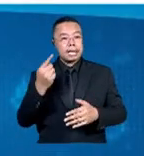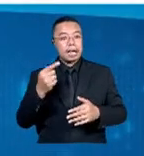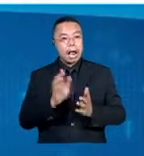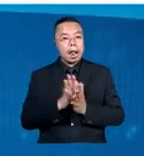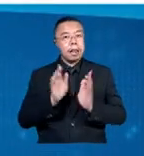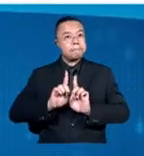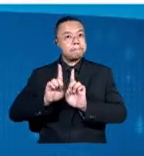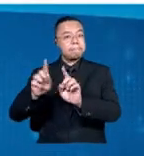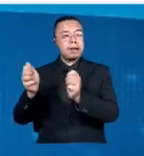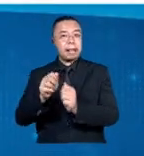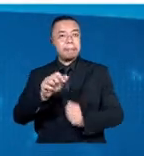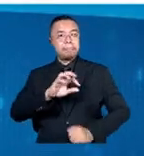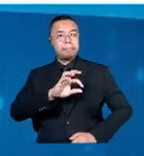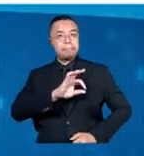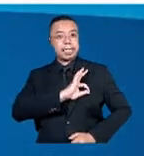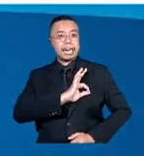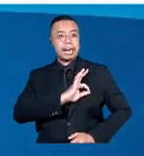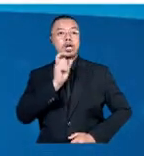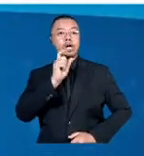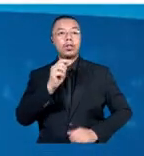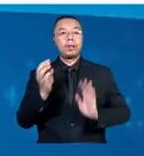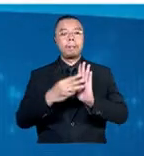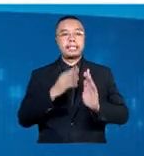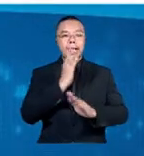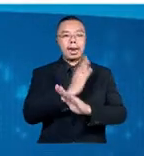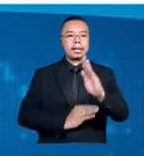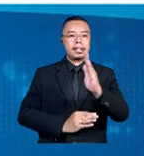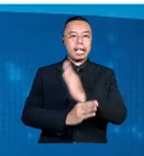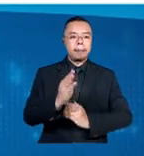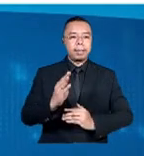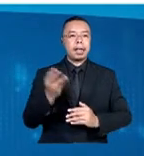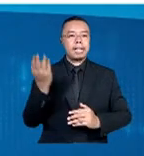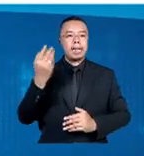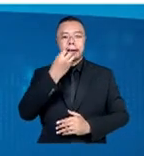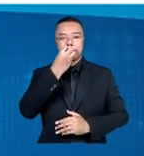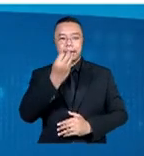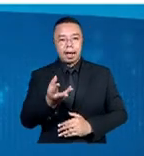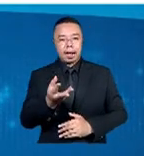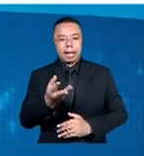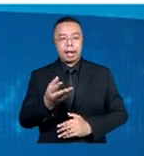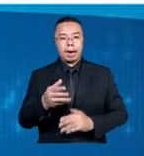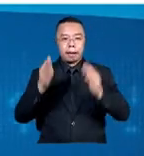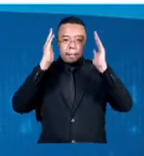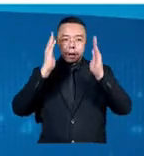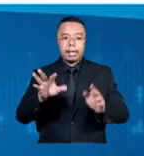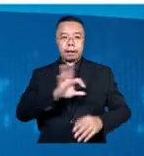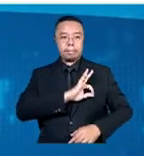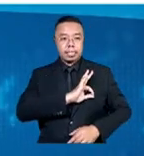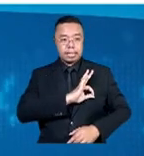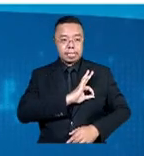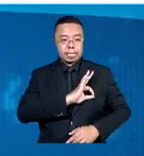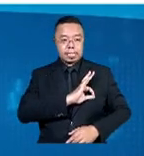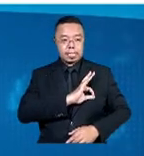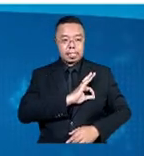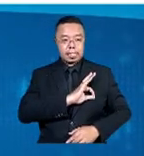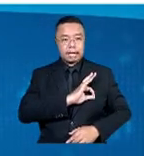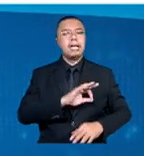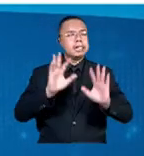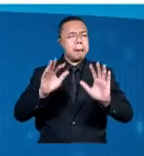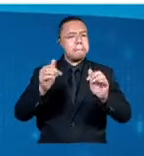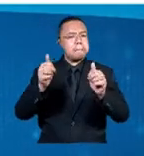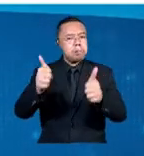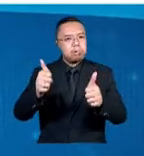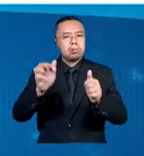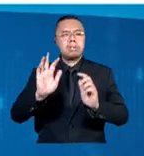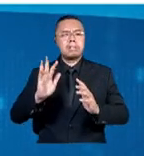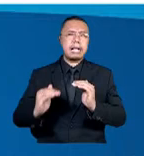bersama dengan Presiden ya Mbak Angki untuk masalah disabilitas. Tadi dikatakan bahwa perhatian Presiden juga sangat baik,